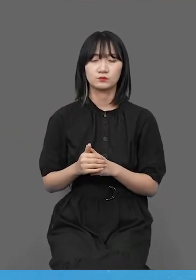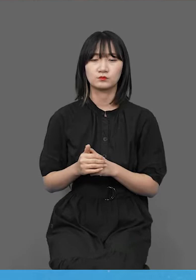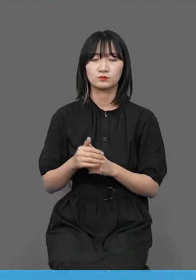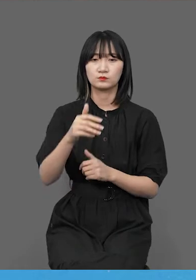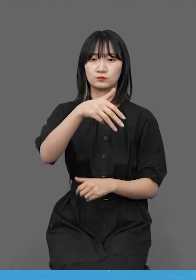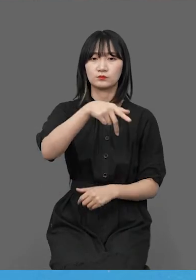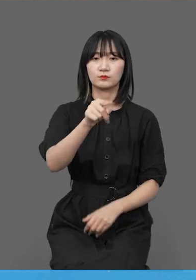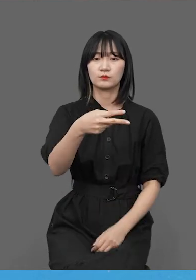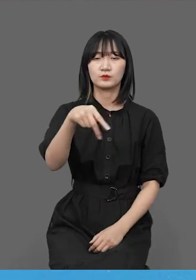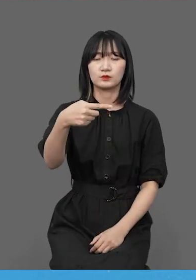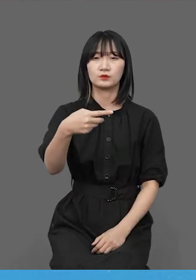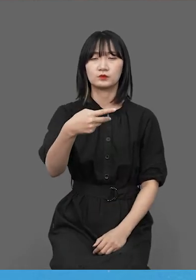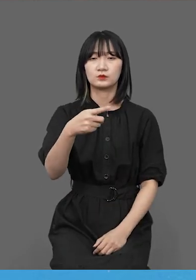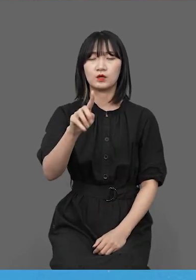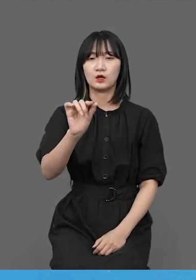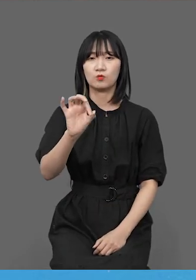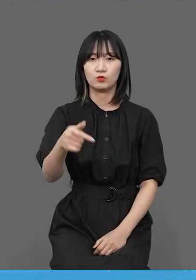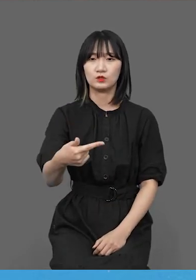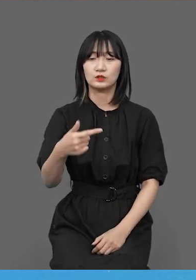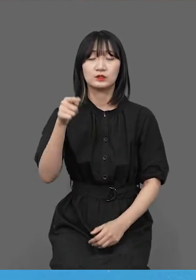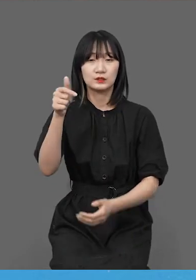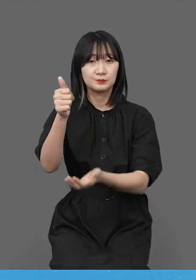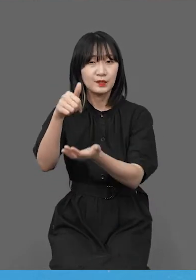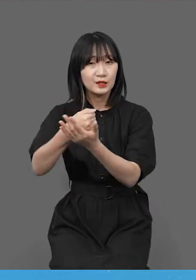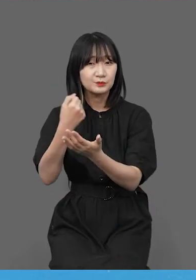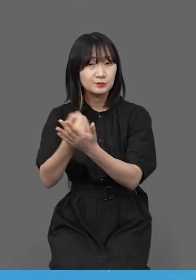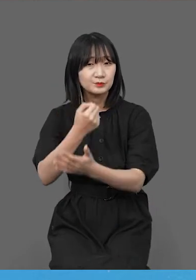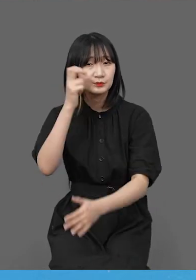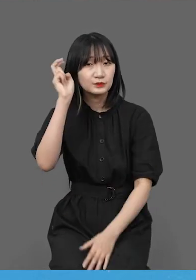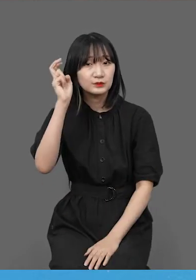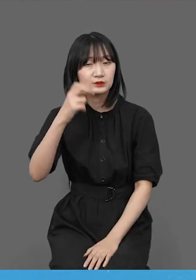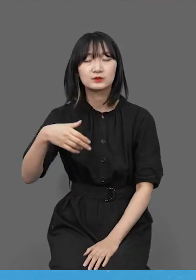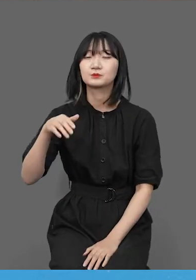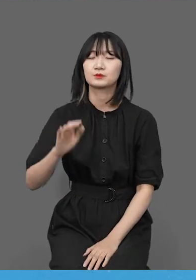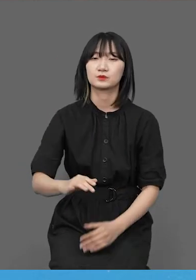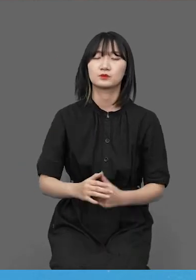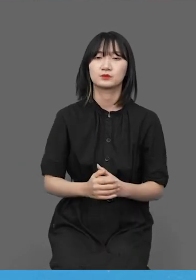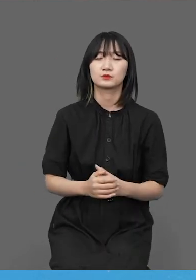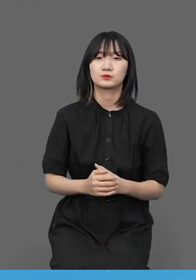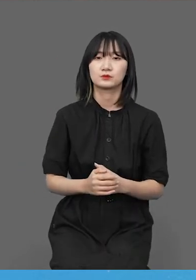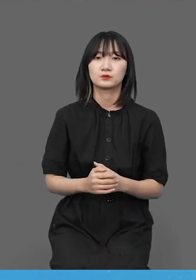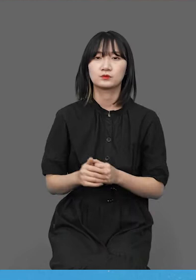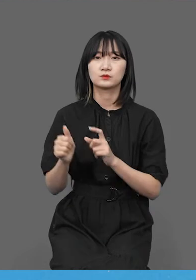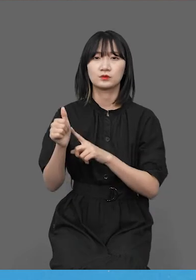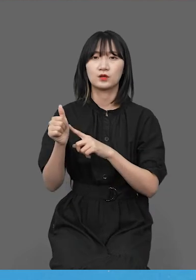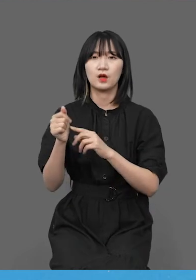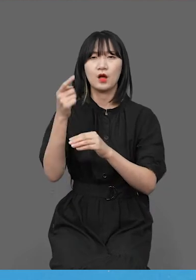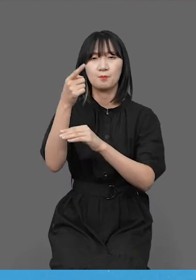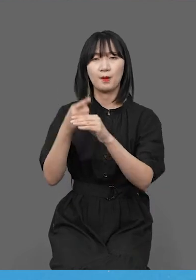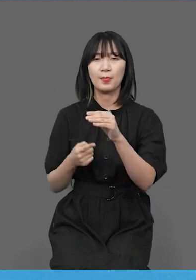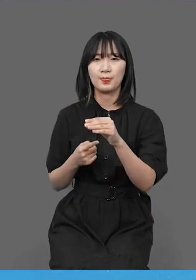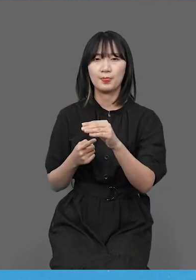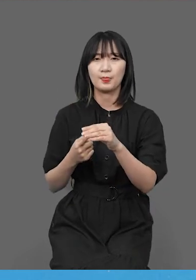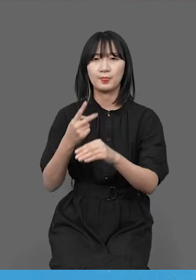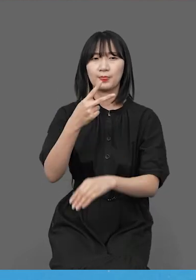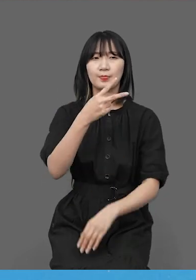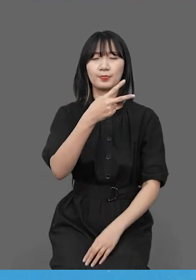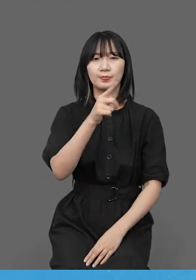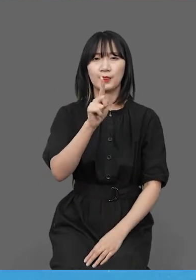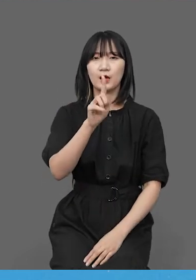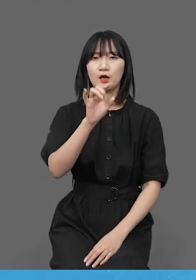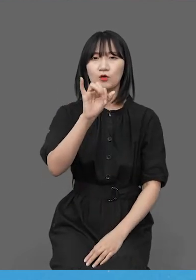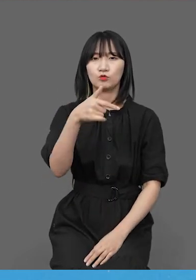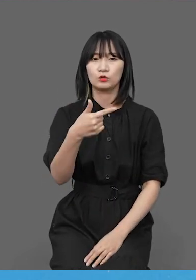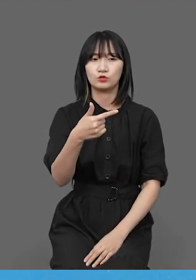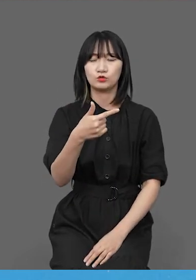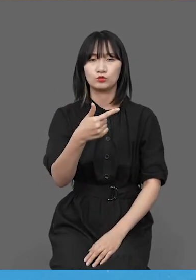찰스 다윈은 굉장히 아쉬울지 모르겠습니다만은 굉장히 반다윈주의의 선봉에 서신